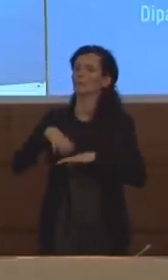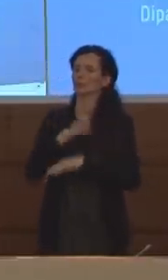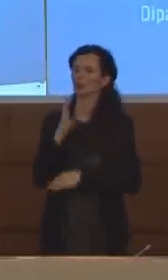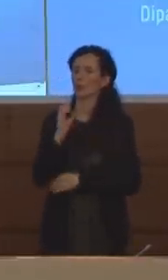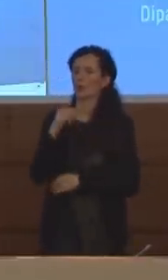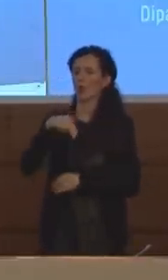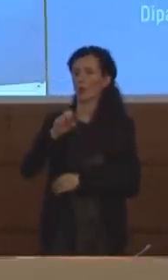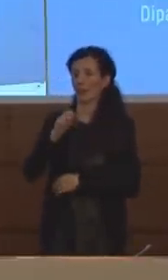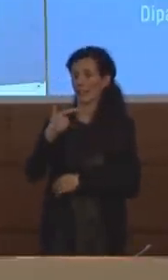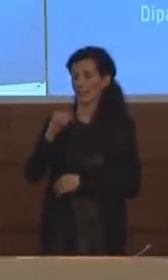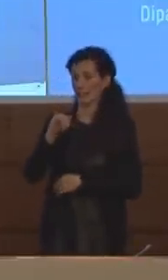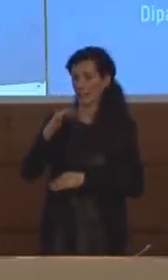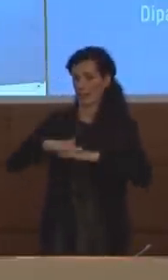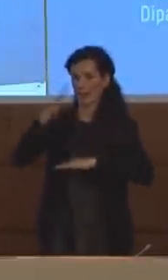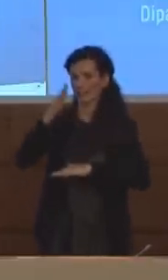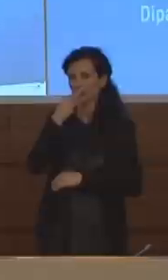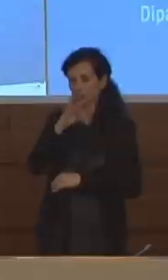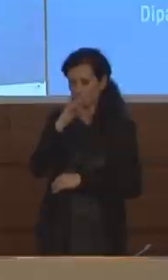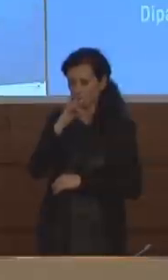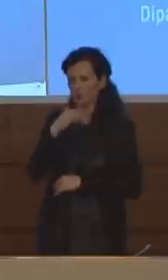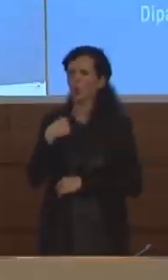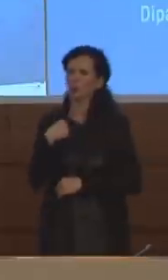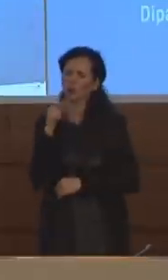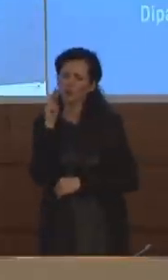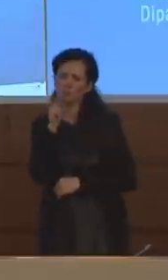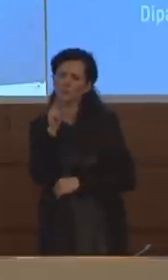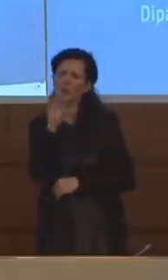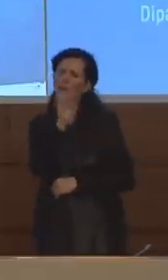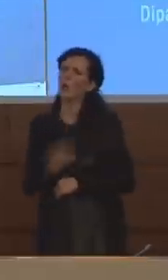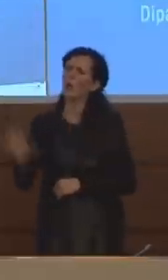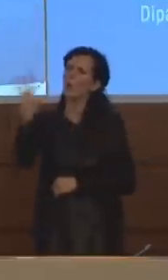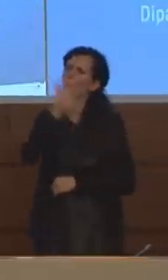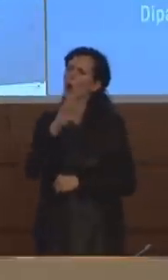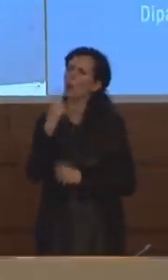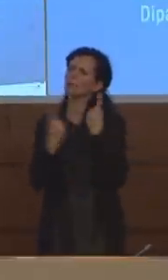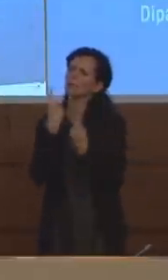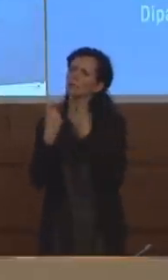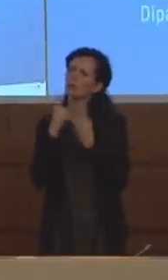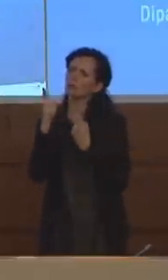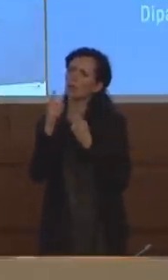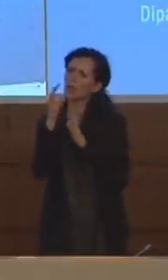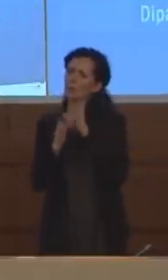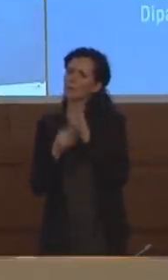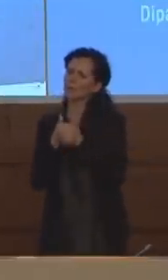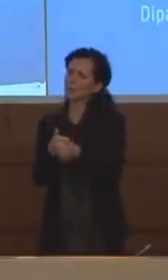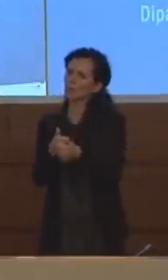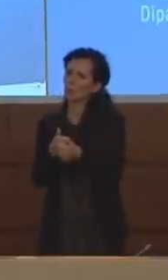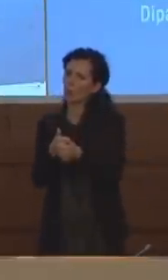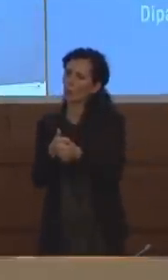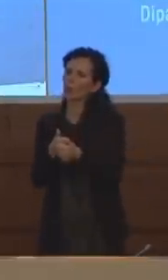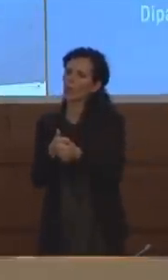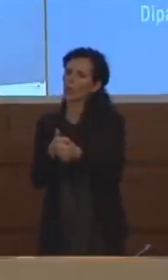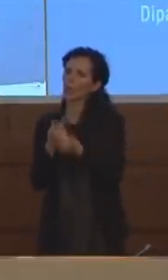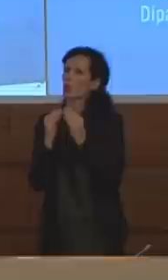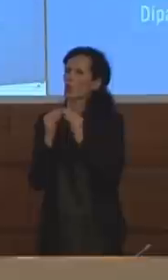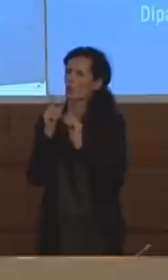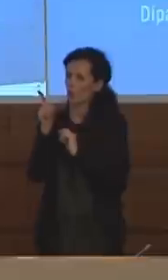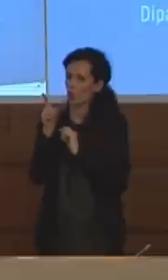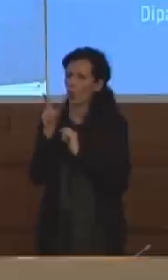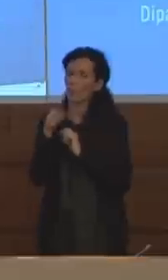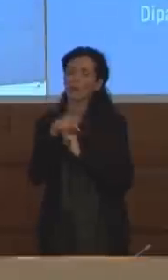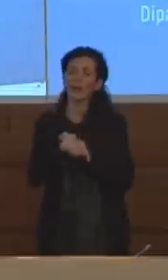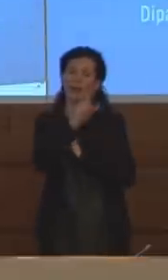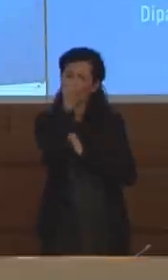mi sono andato a guardare tutte le misure che ci sono negli altri paesi europei e devo dire che l'italia a quelle più più